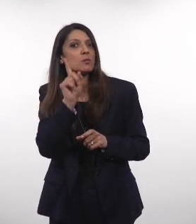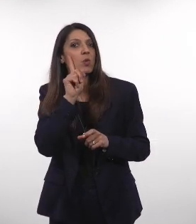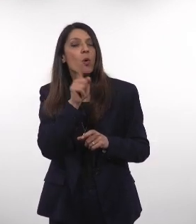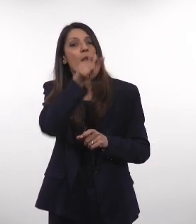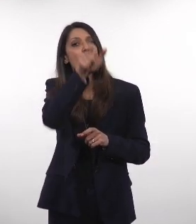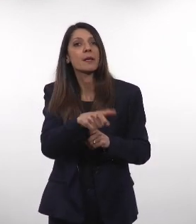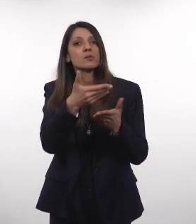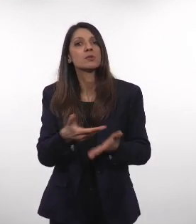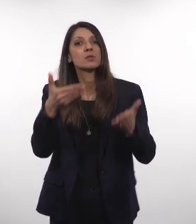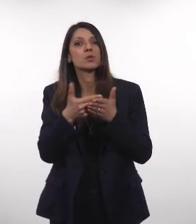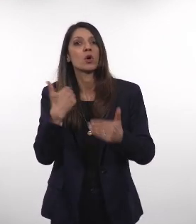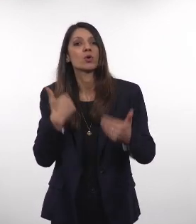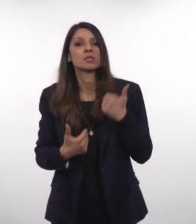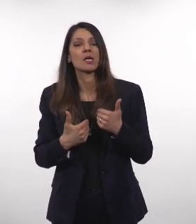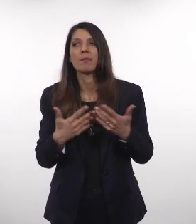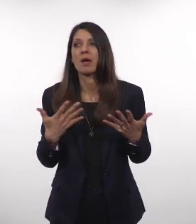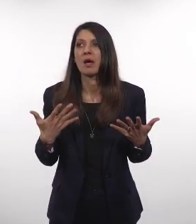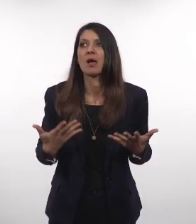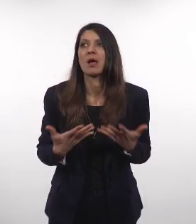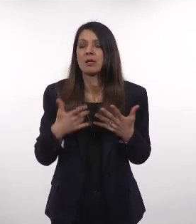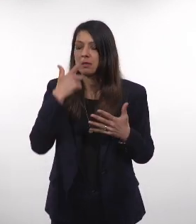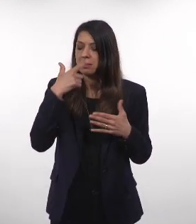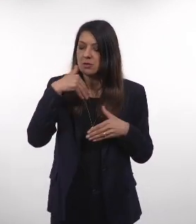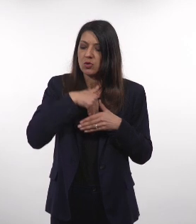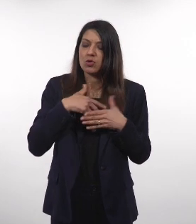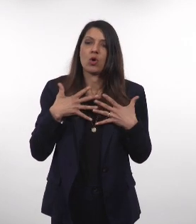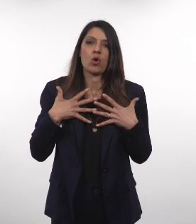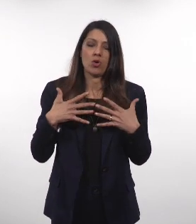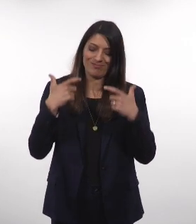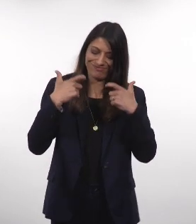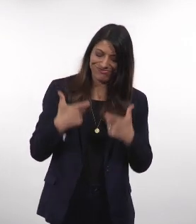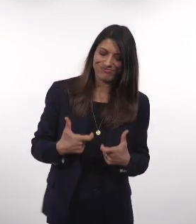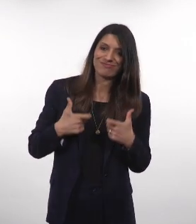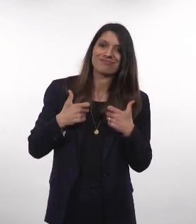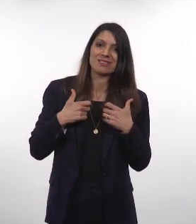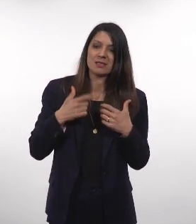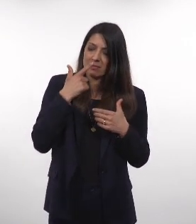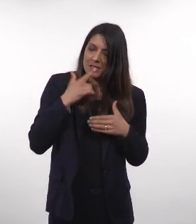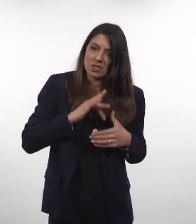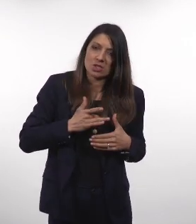personne en situation de handicap peut avoir une difficulté à ressentir, à analyser ou à transmettre euh,